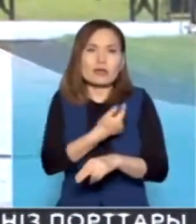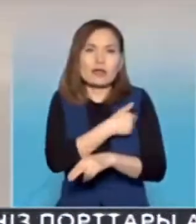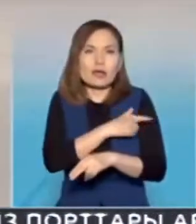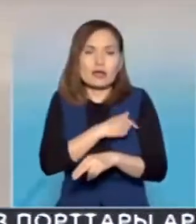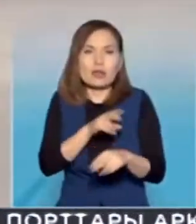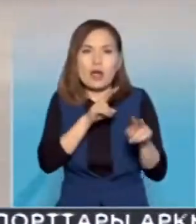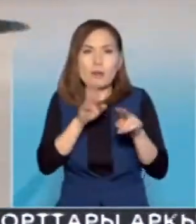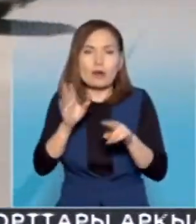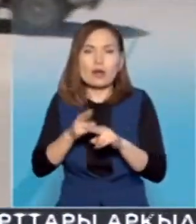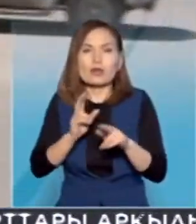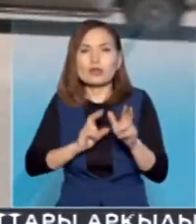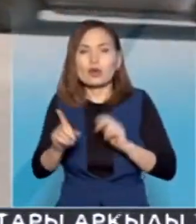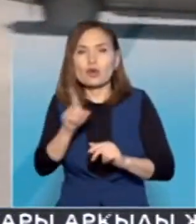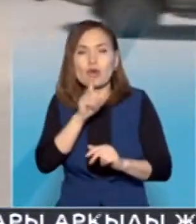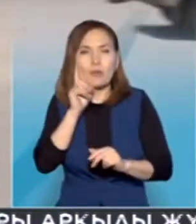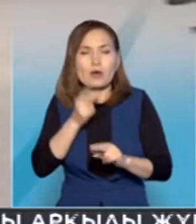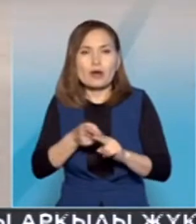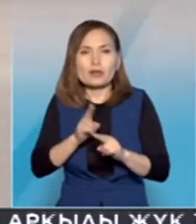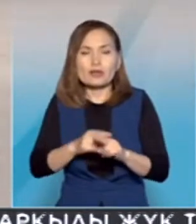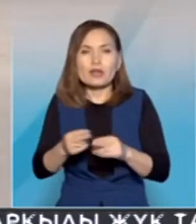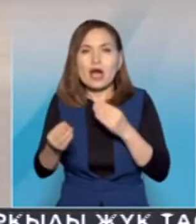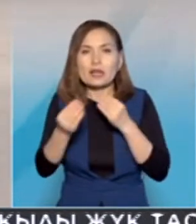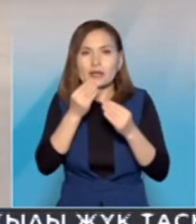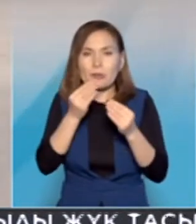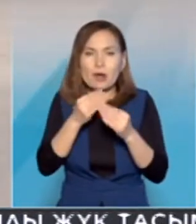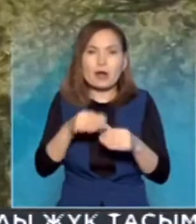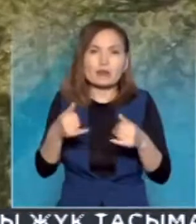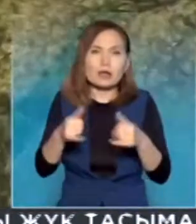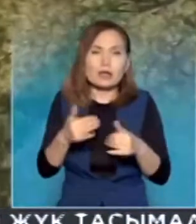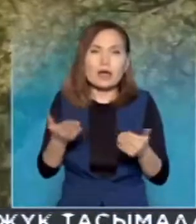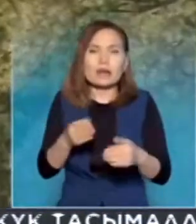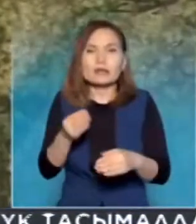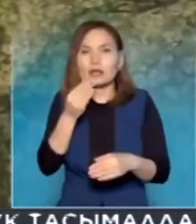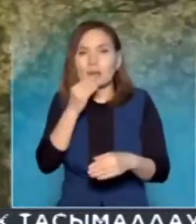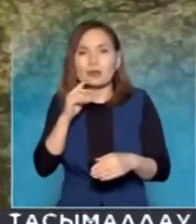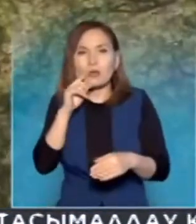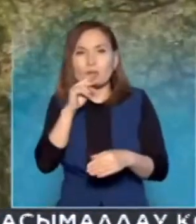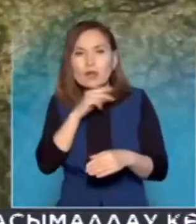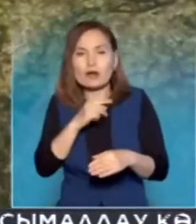болмақ. Ал студенттердің асты сол күні қайдан ішкені, қандай тамақтан уланғаны әзірге белгісіз.